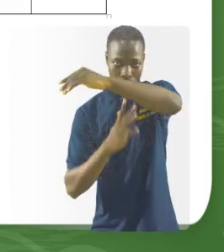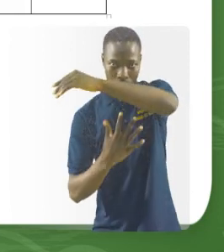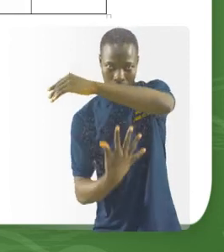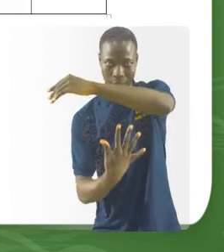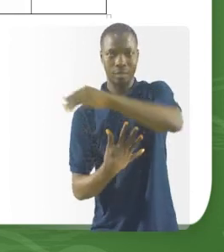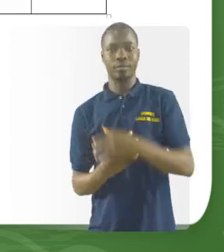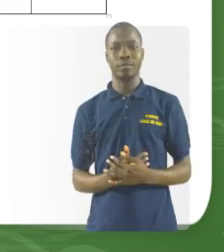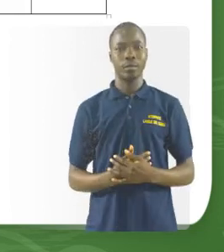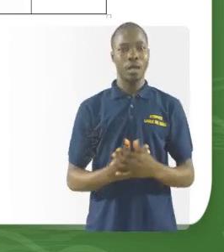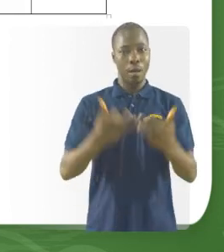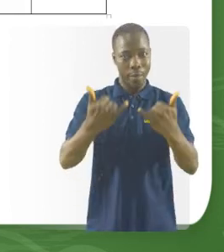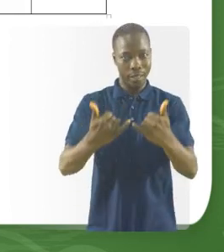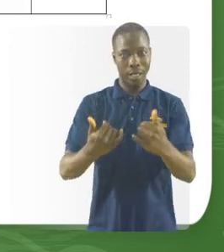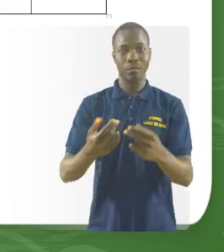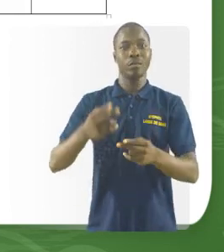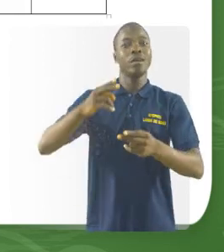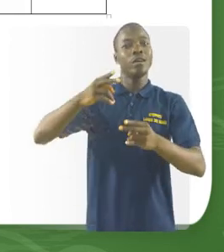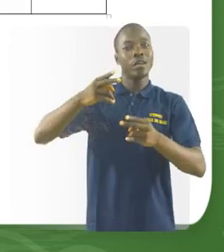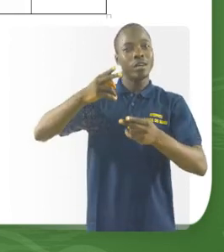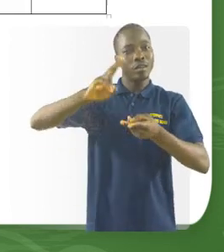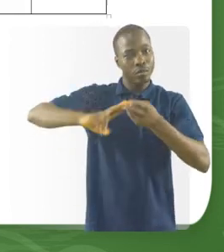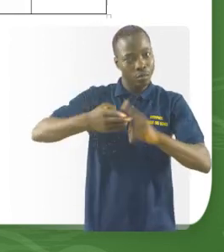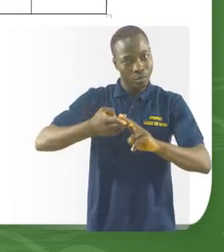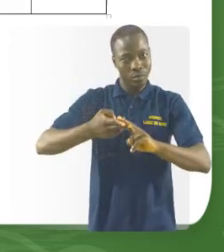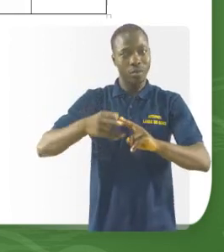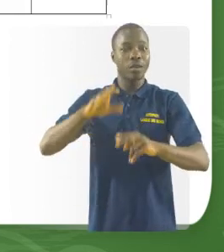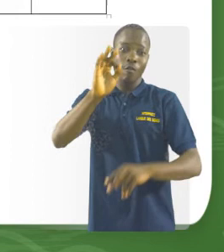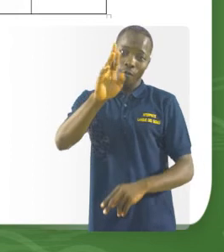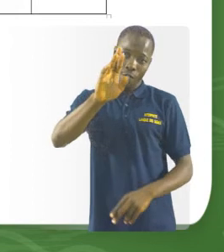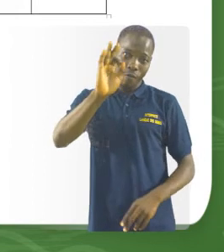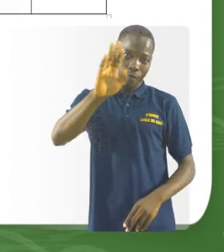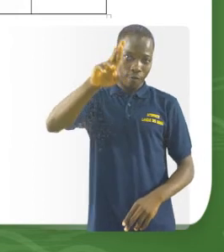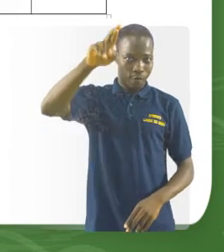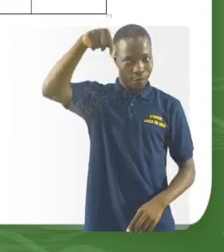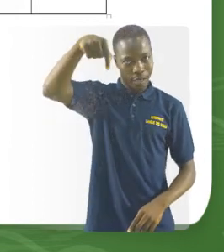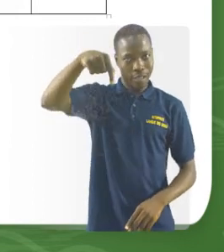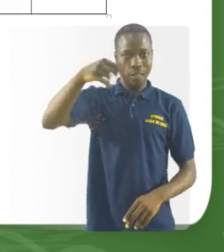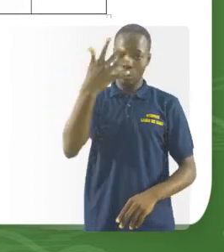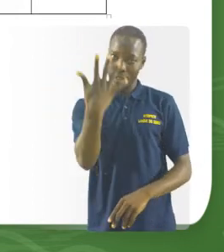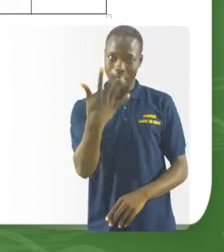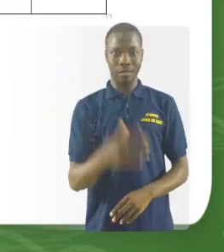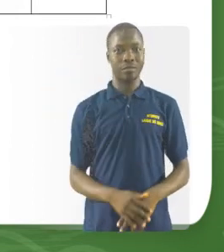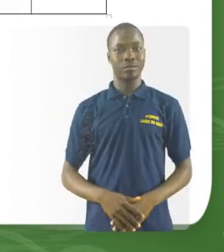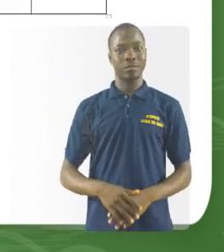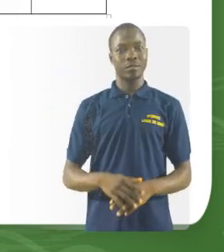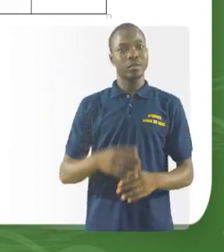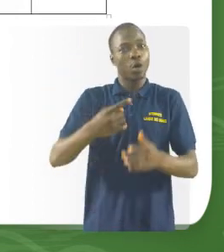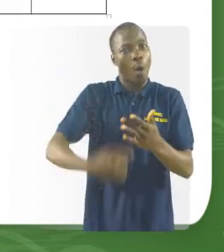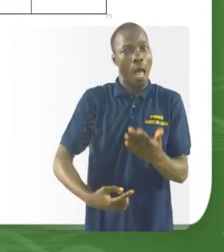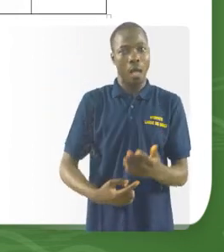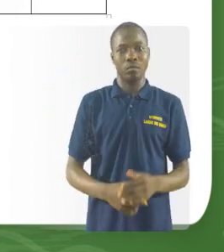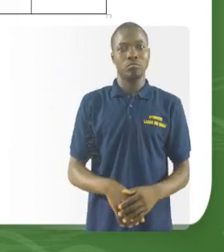La fréquence cumulée croissante de la modalité 7 est l'effectif cumulé croissant de